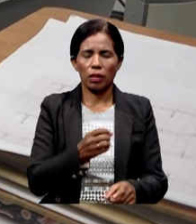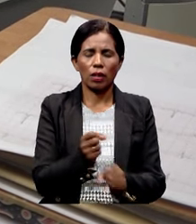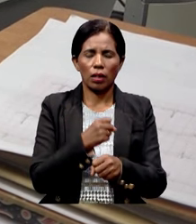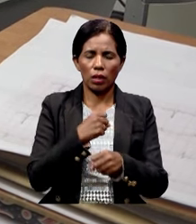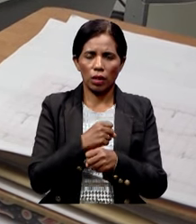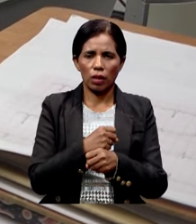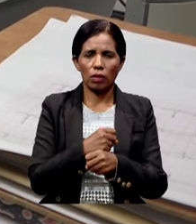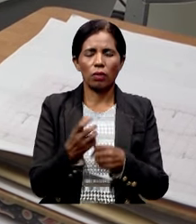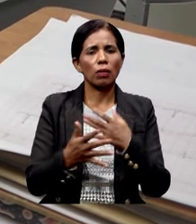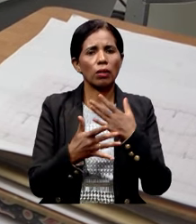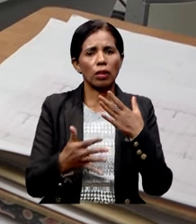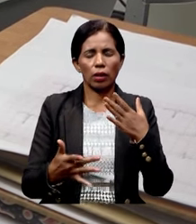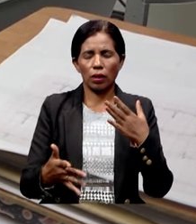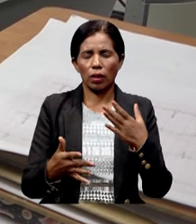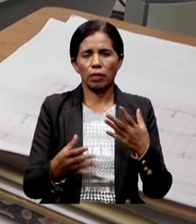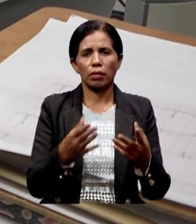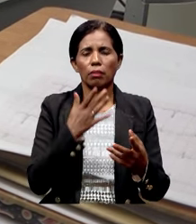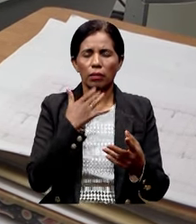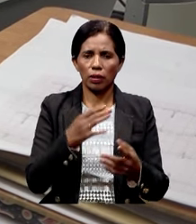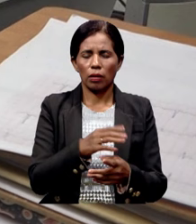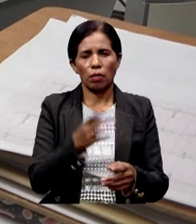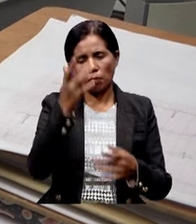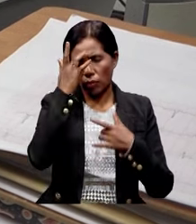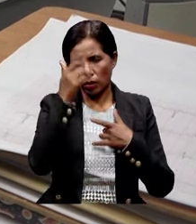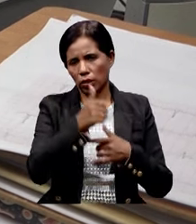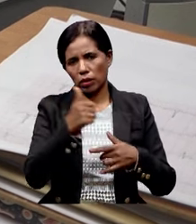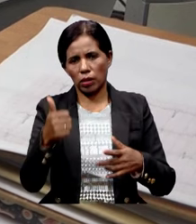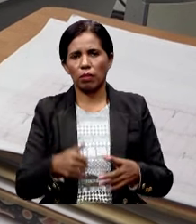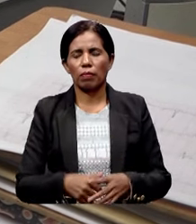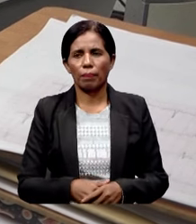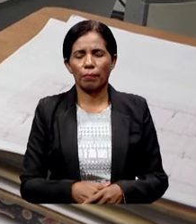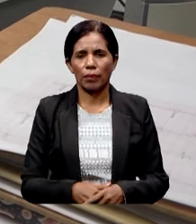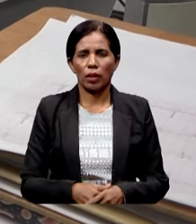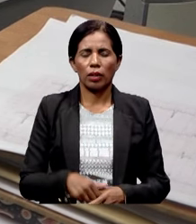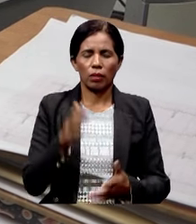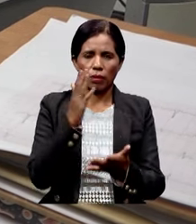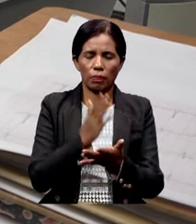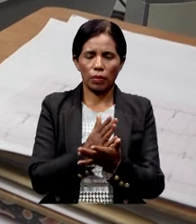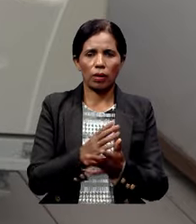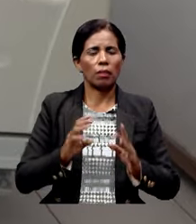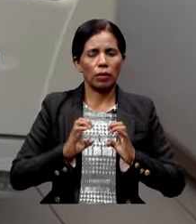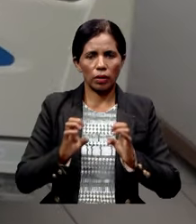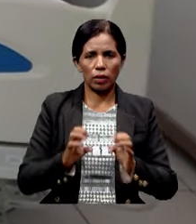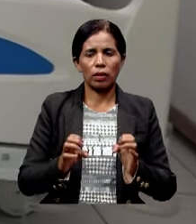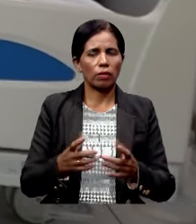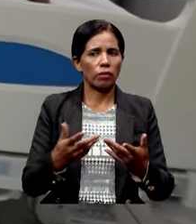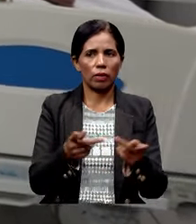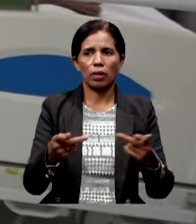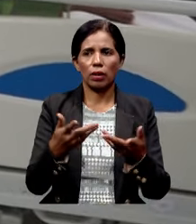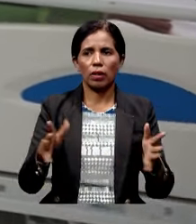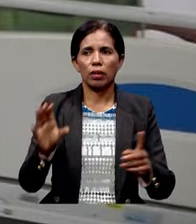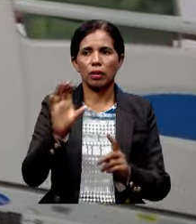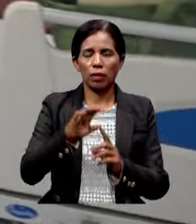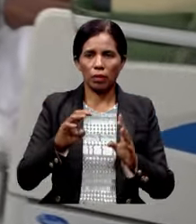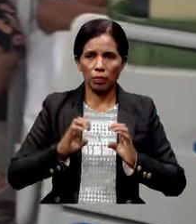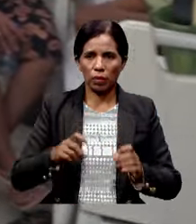midar, mora ser seluk tang, atau evita metu emergency fatin lato. Além de ne sefe